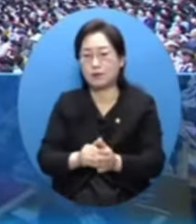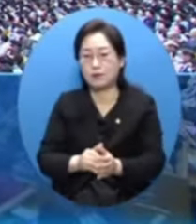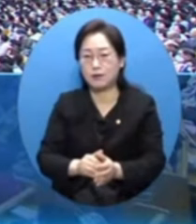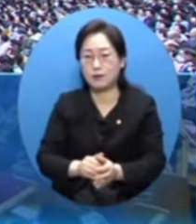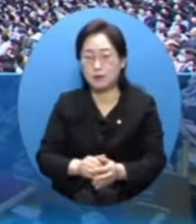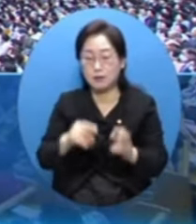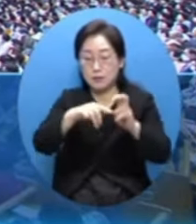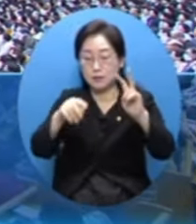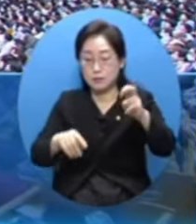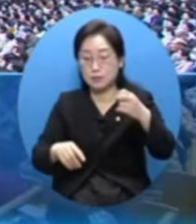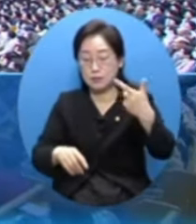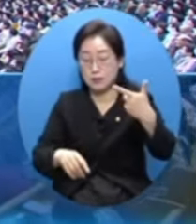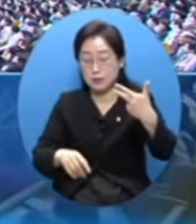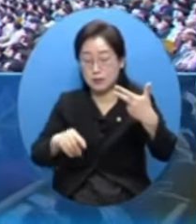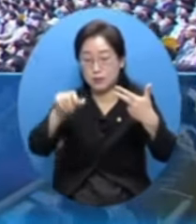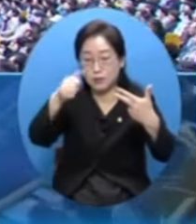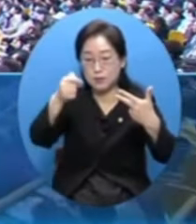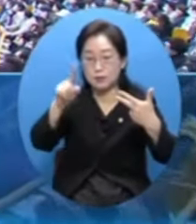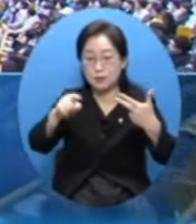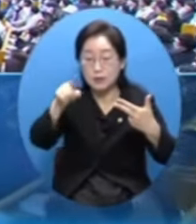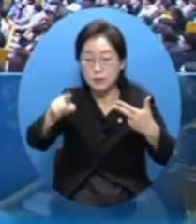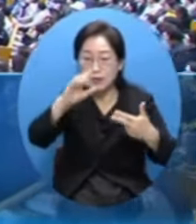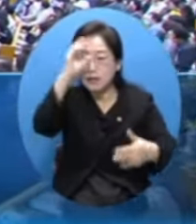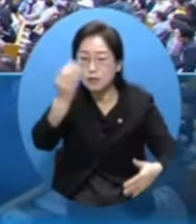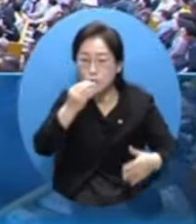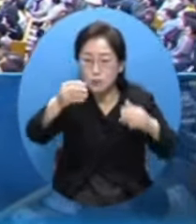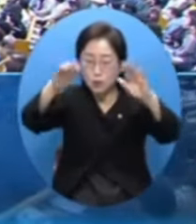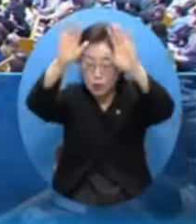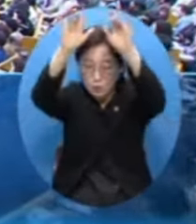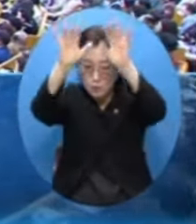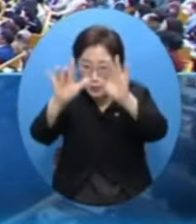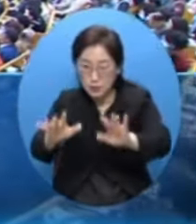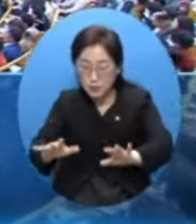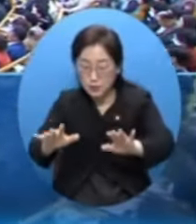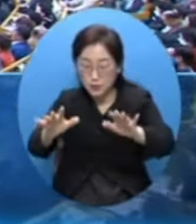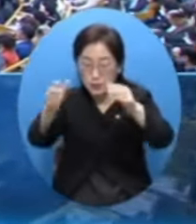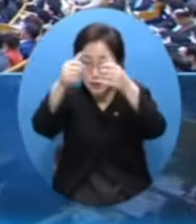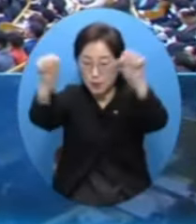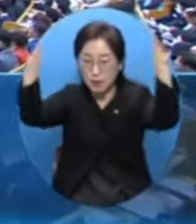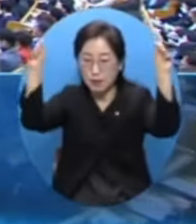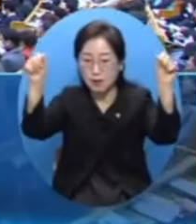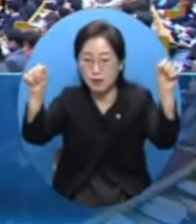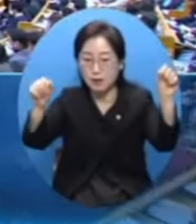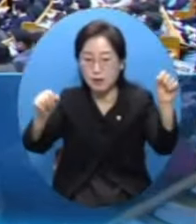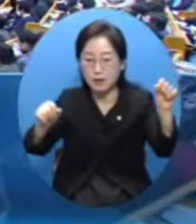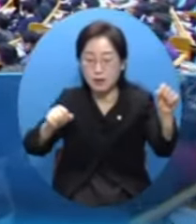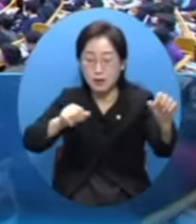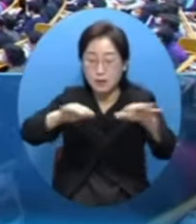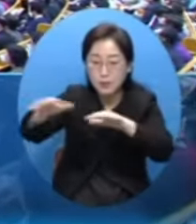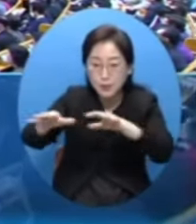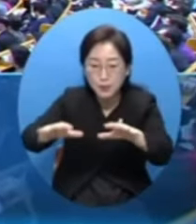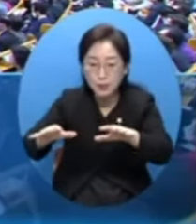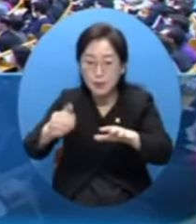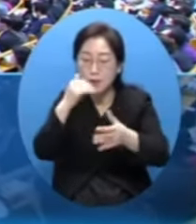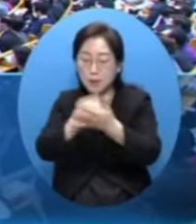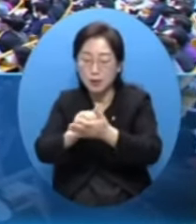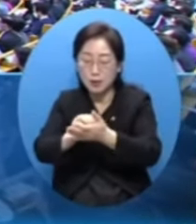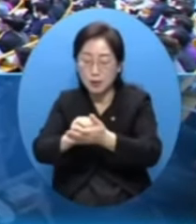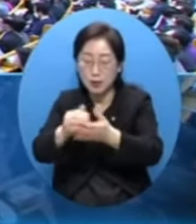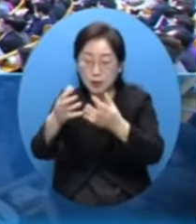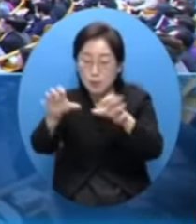이에 성소 휘장이 위로부터 아래까지 찢어 둘이되고 땅이 진동하고 바위가 터지고